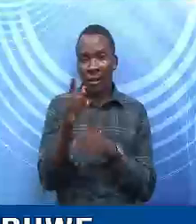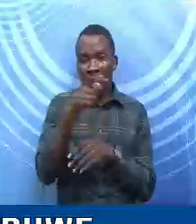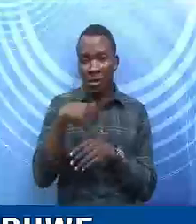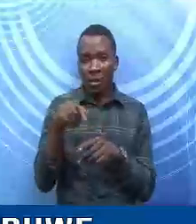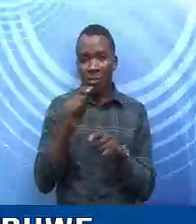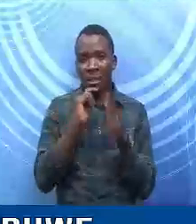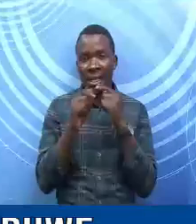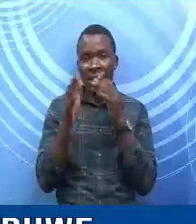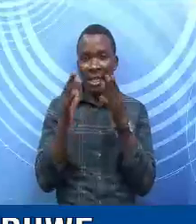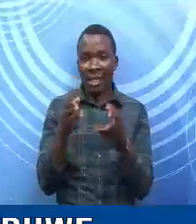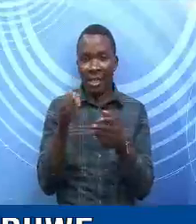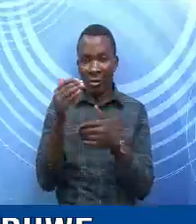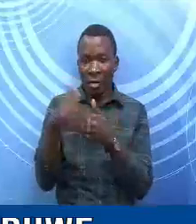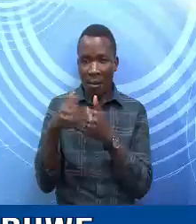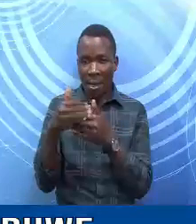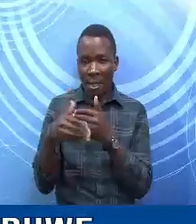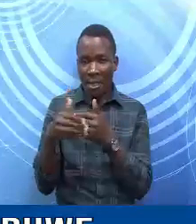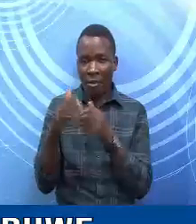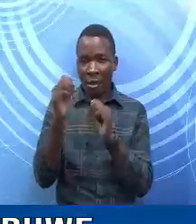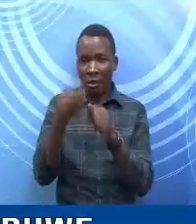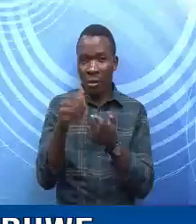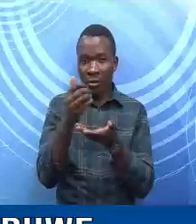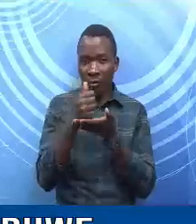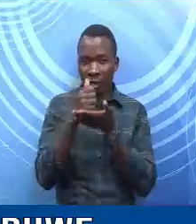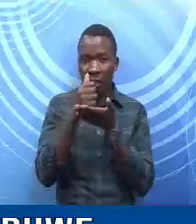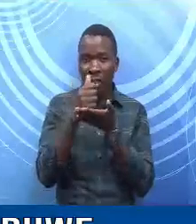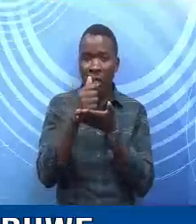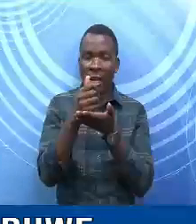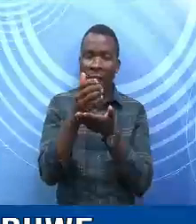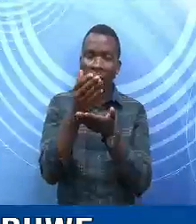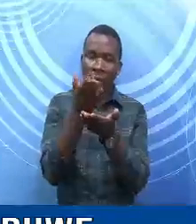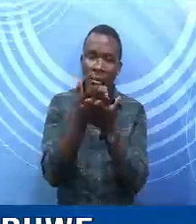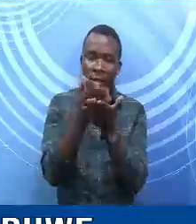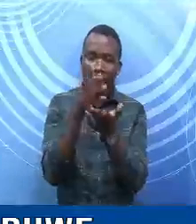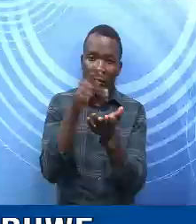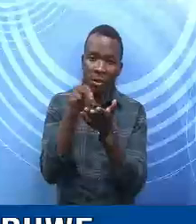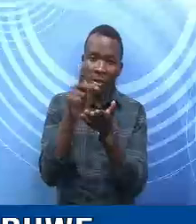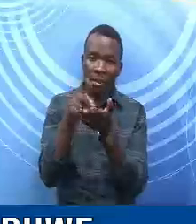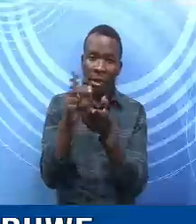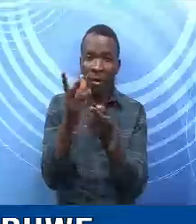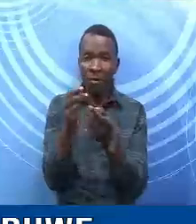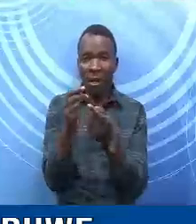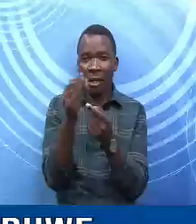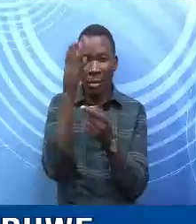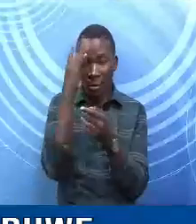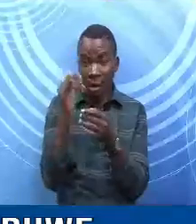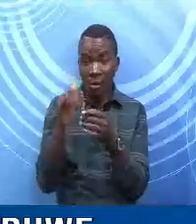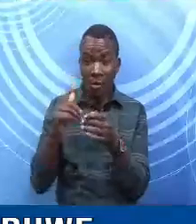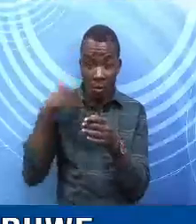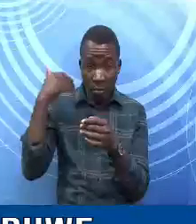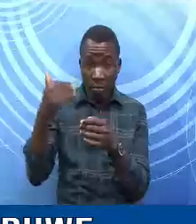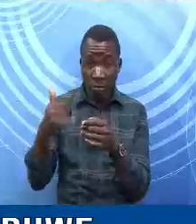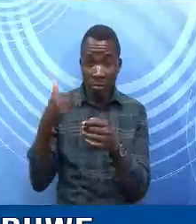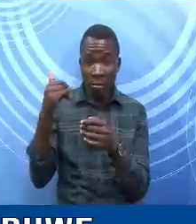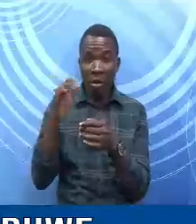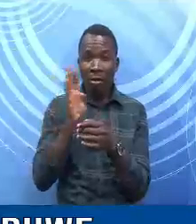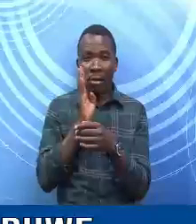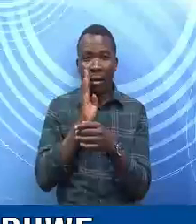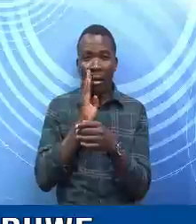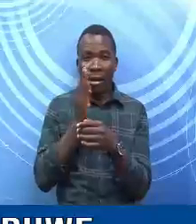n'itangazamakuru twaryegereye kugira ngo ribashe kutwishyuriza amafaranga bahora batubeshya. Baturimo ibihumbi